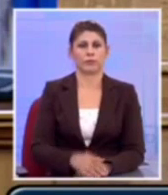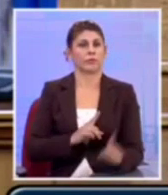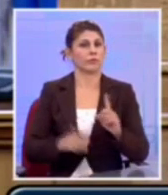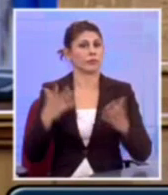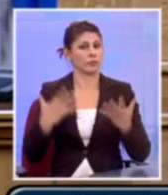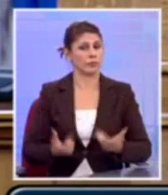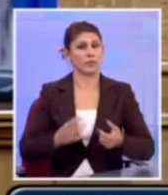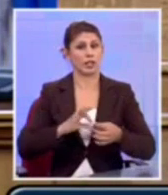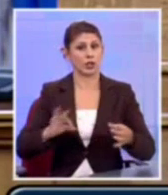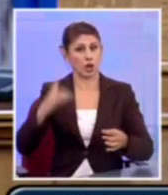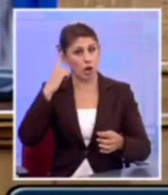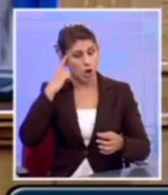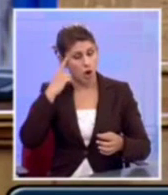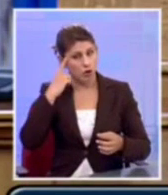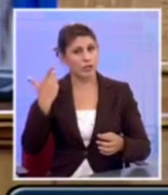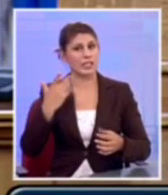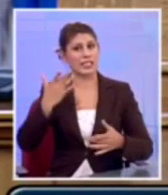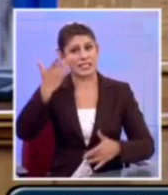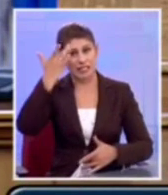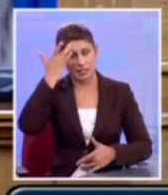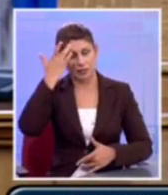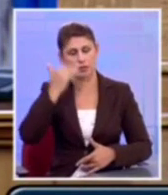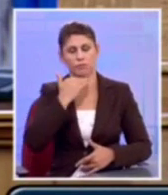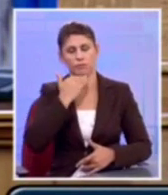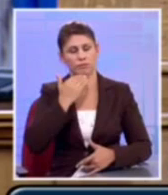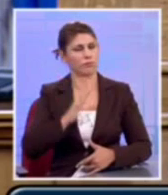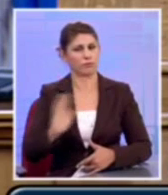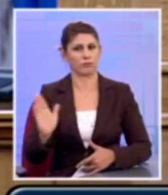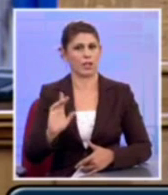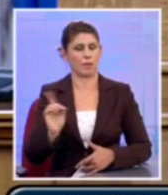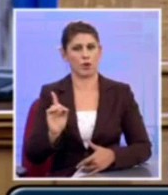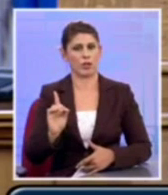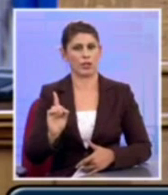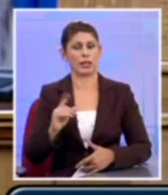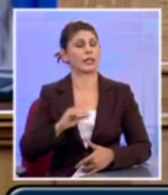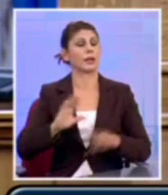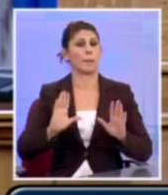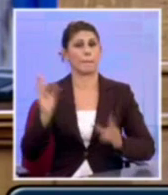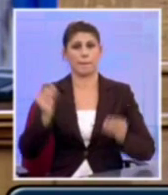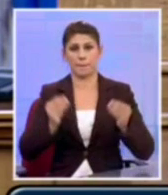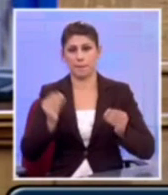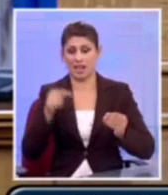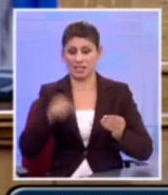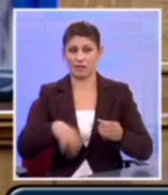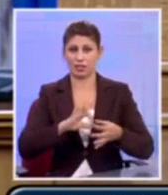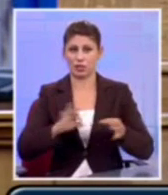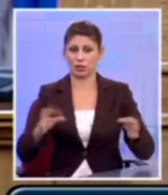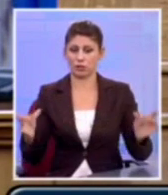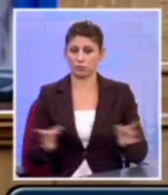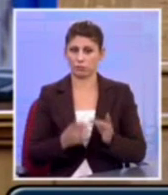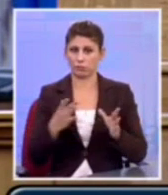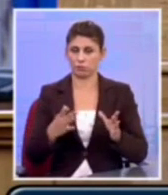έχοντες ιστορική γνώση και συνείδηση δεν μπορεί να μην συνυπολογίσουν σε αυτήν την ιστορική